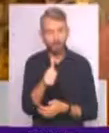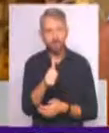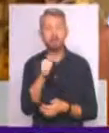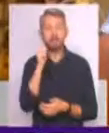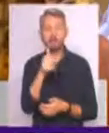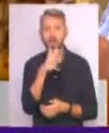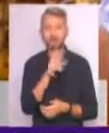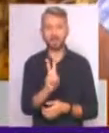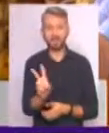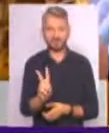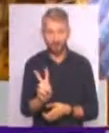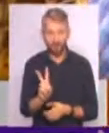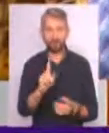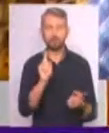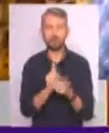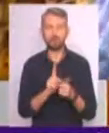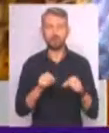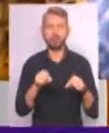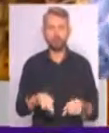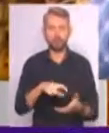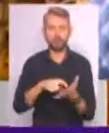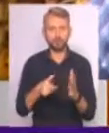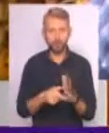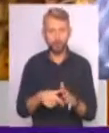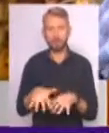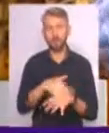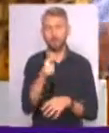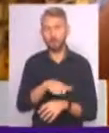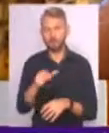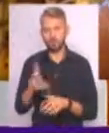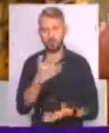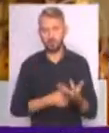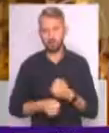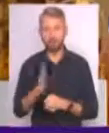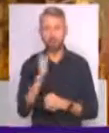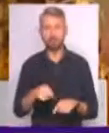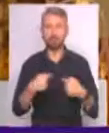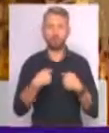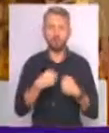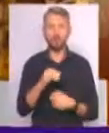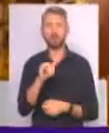Завтра о 14-й годині зустрічаємось в студії громадської приймальної. Тут буду я,